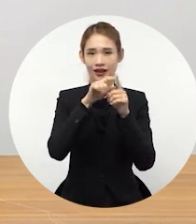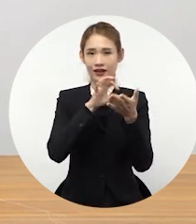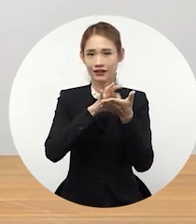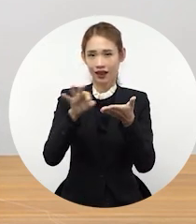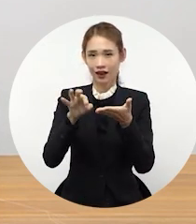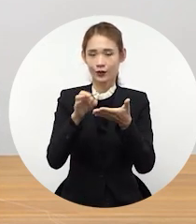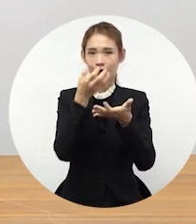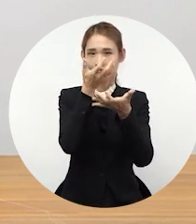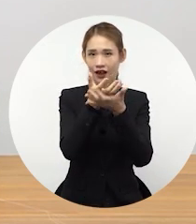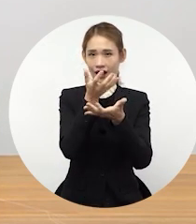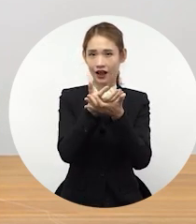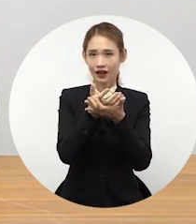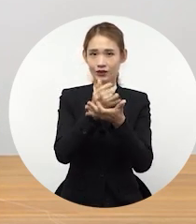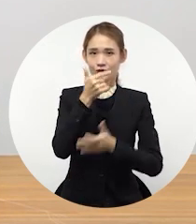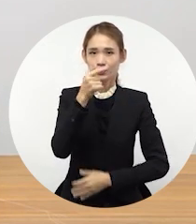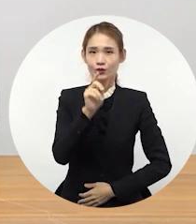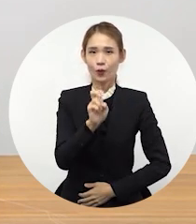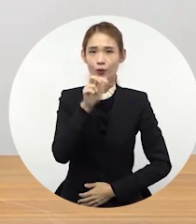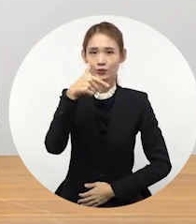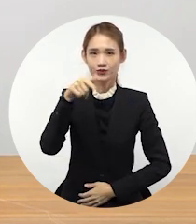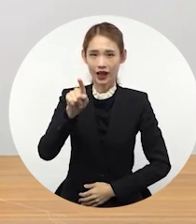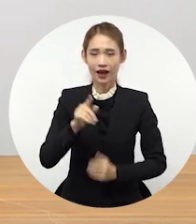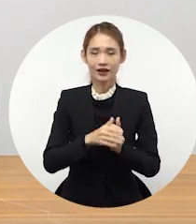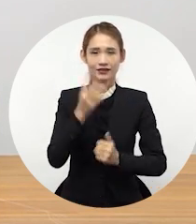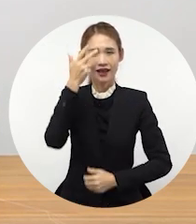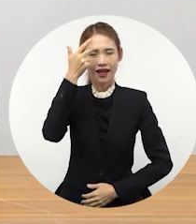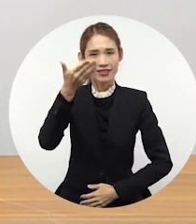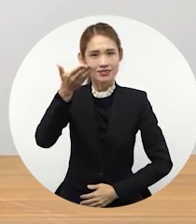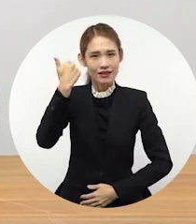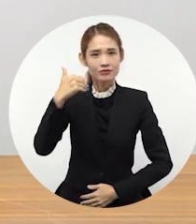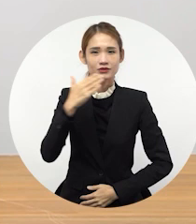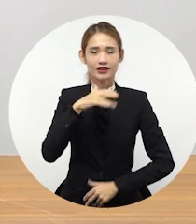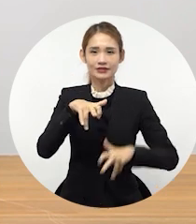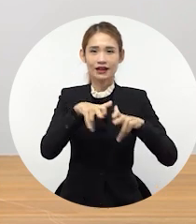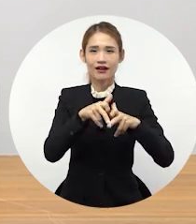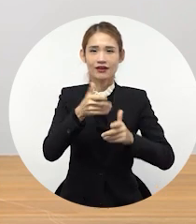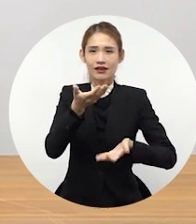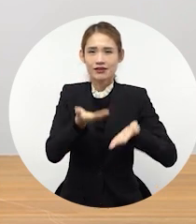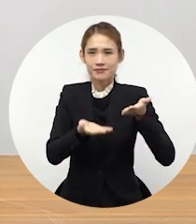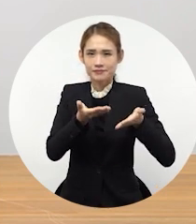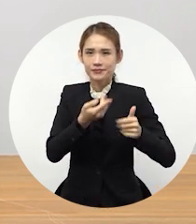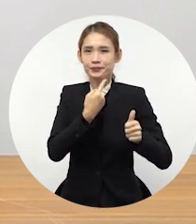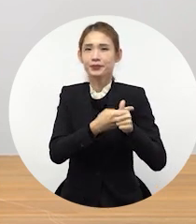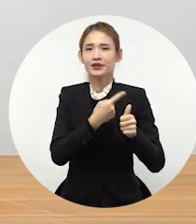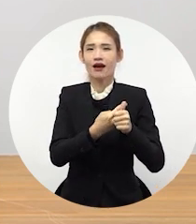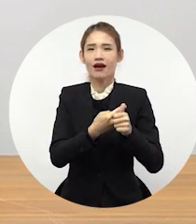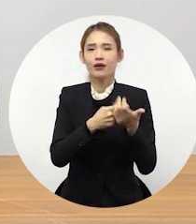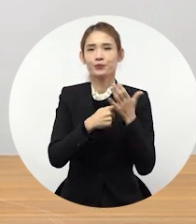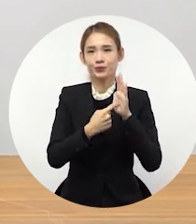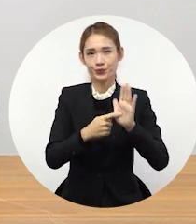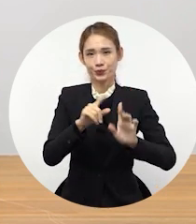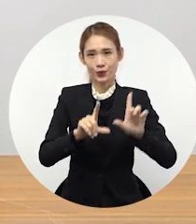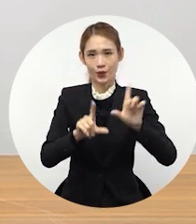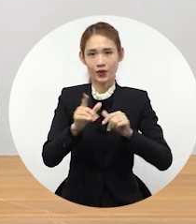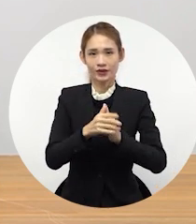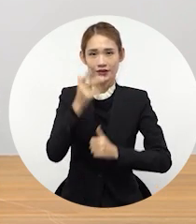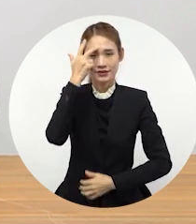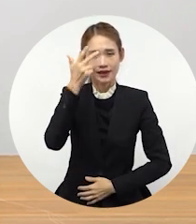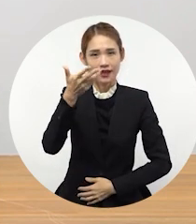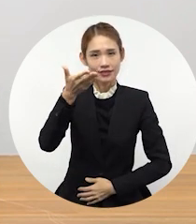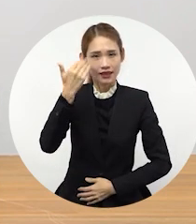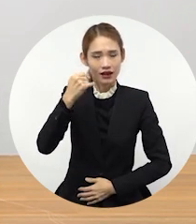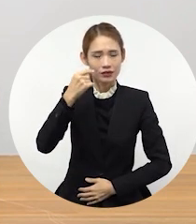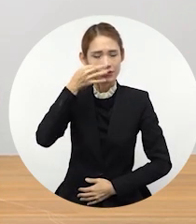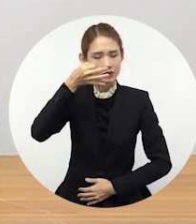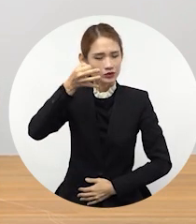네. 장애자 같은 경우는 nom자자, 끝에 nom자자를 써서 과거부터 있었던 장애를 비하하는 표현이에요. 네, 맞아요. 이렇게 해서